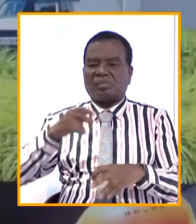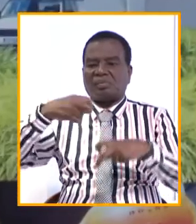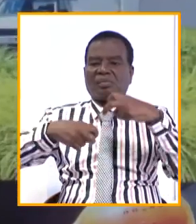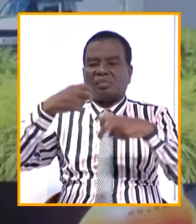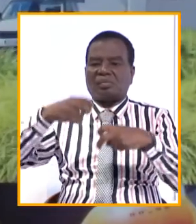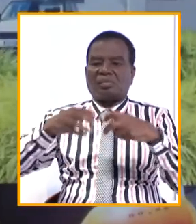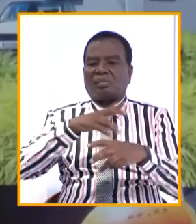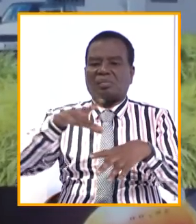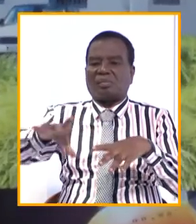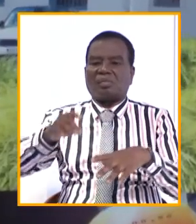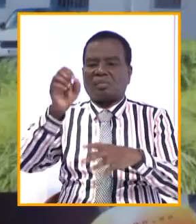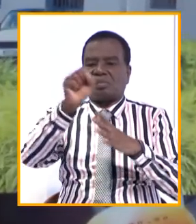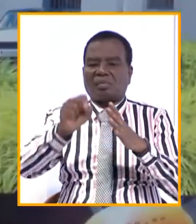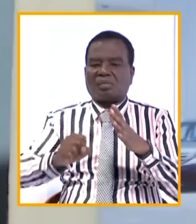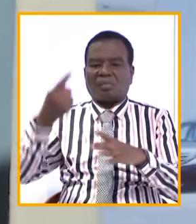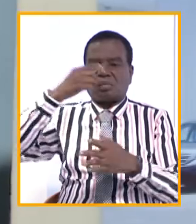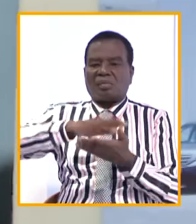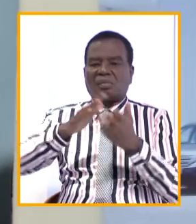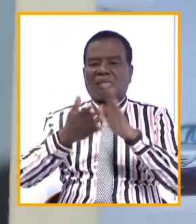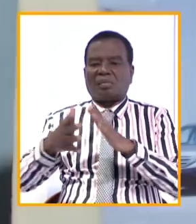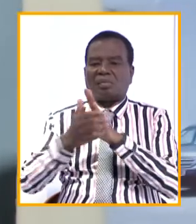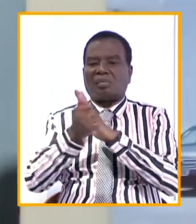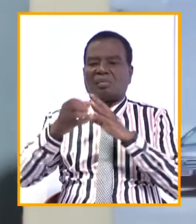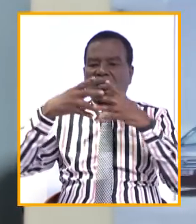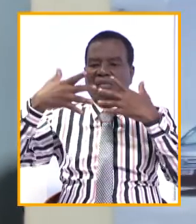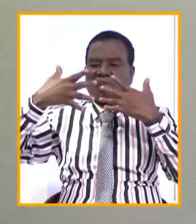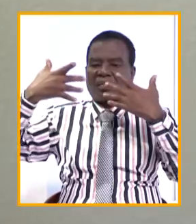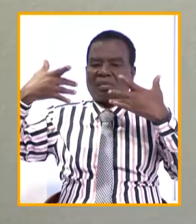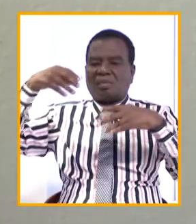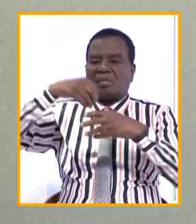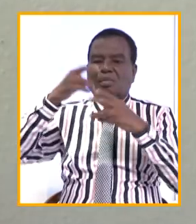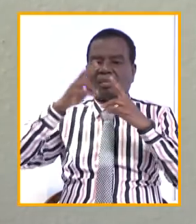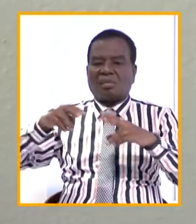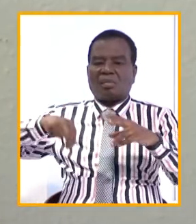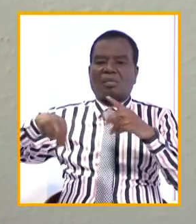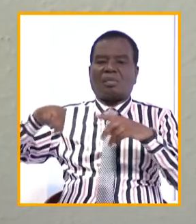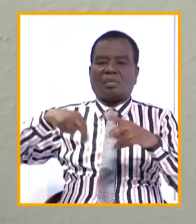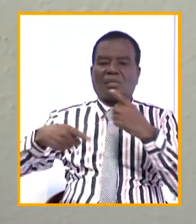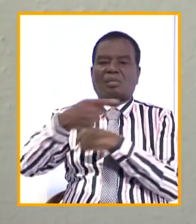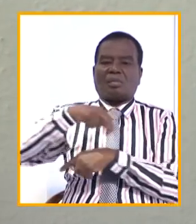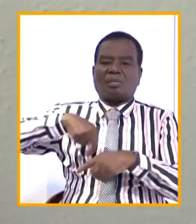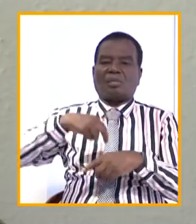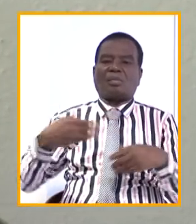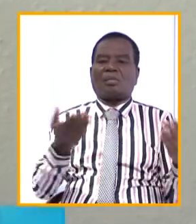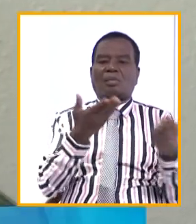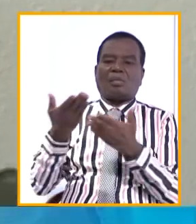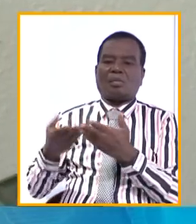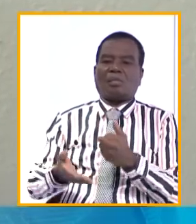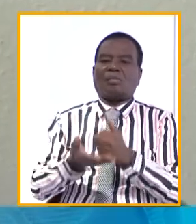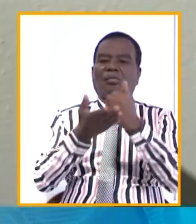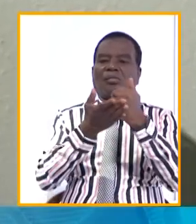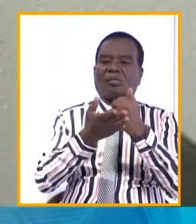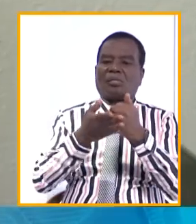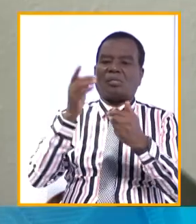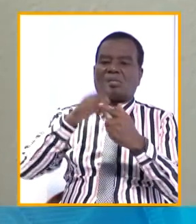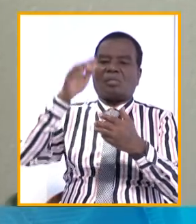et trouver des solutions afin d'améliorer la qualité de l'air dans la ville d'Abidjan. Aujourd'hui, nous voulons vraiment apporter une contribution